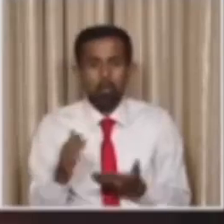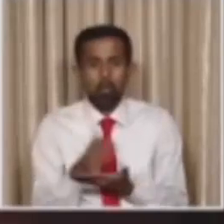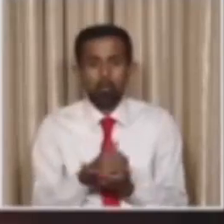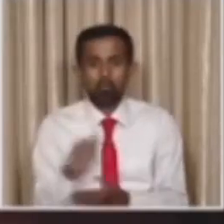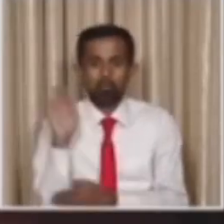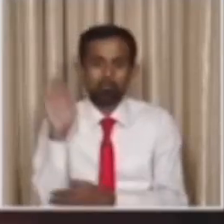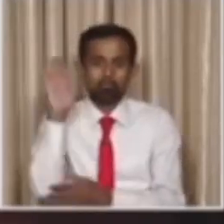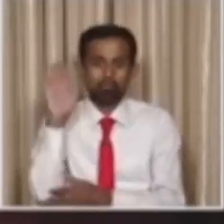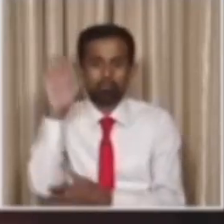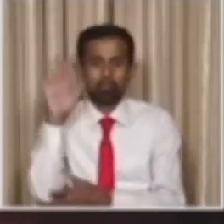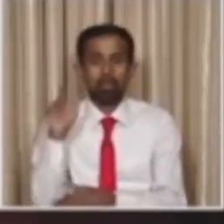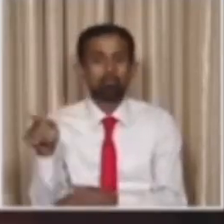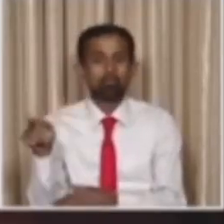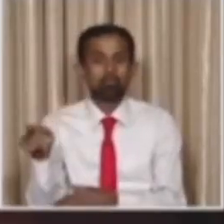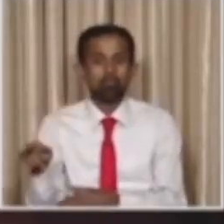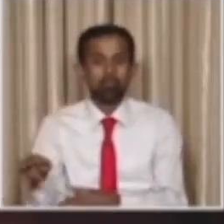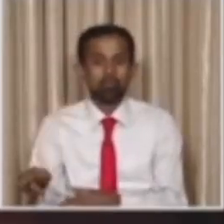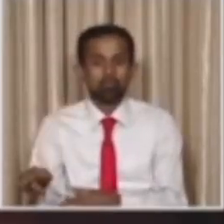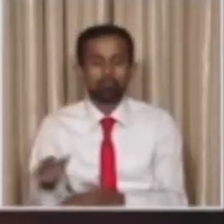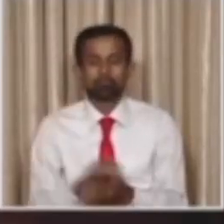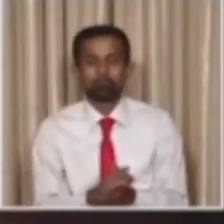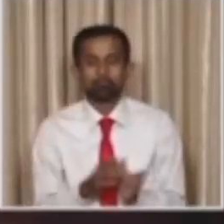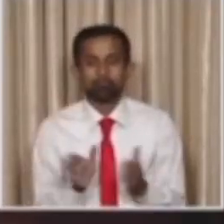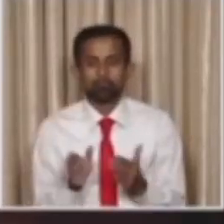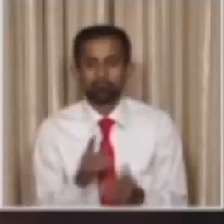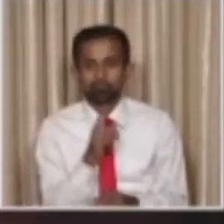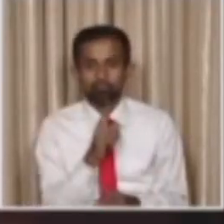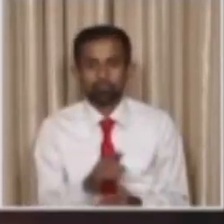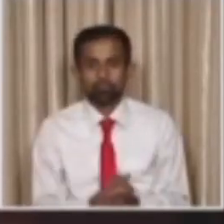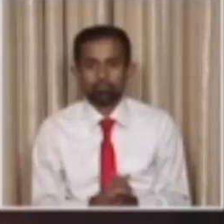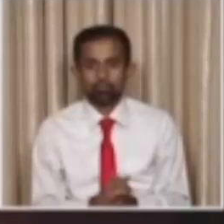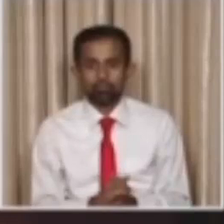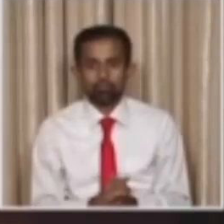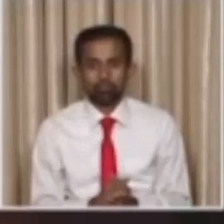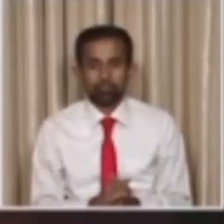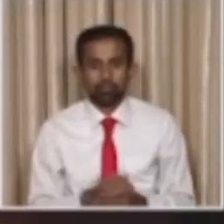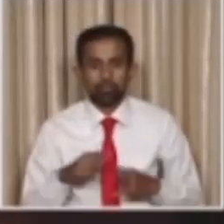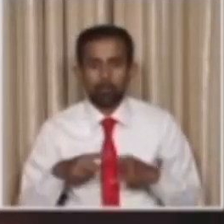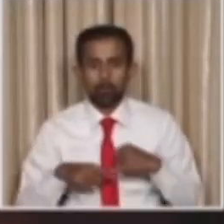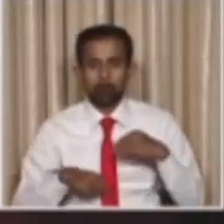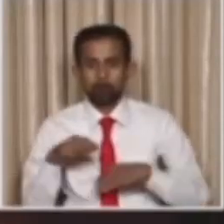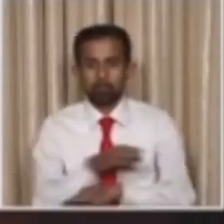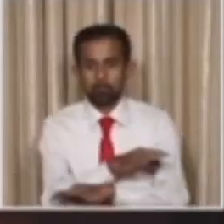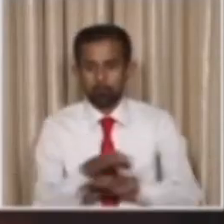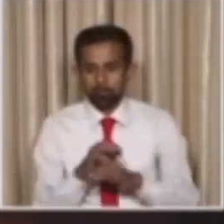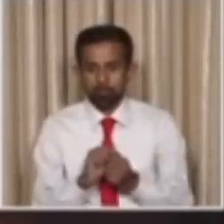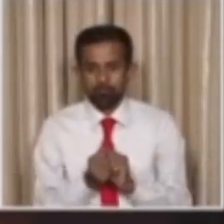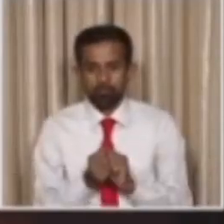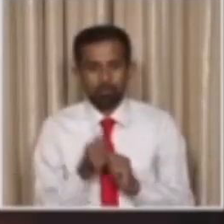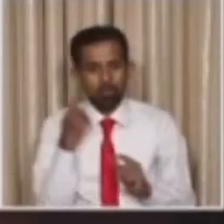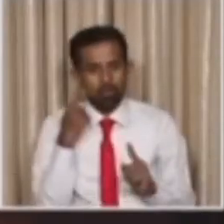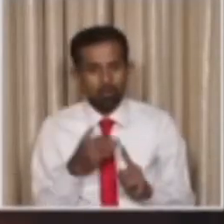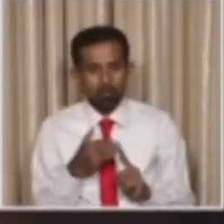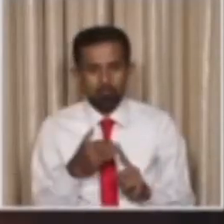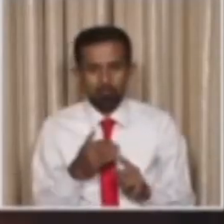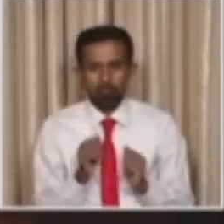අත උස්සපු කට්ටිය කවුද කියලා ඊළඟ කාරණාව මට කියන්න කැමති විශේෂයෙන්ම මේ මැතිවරණ ක්‍රමයේ වෙනස්කම් පිළිබඳව